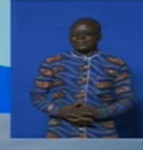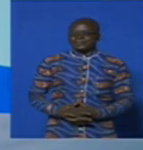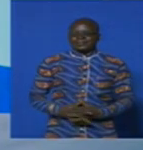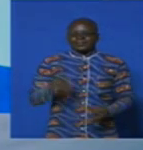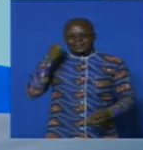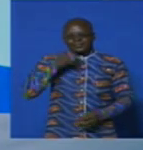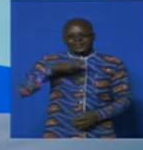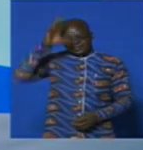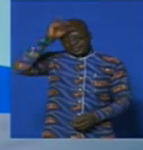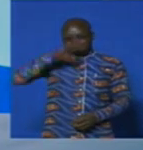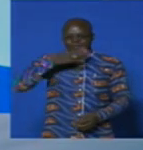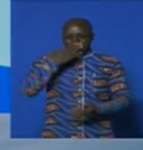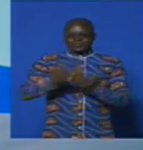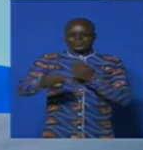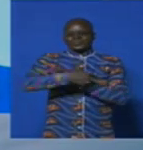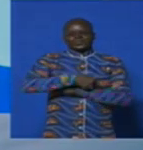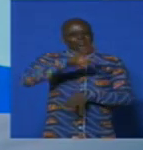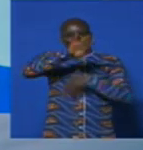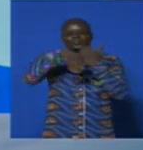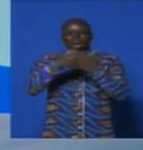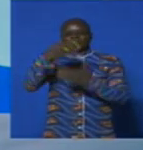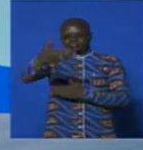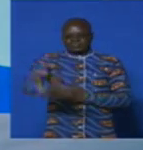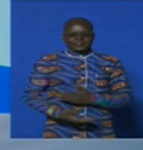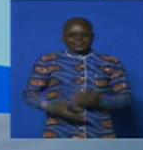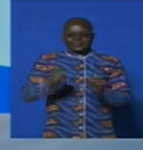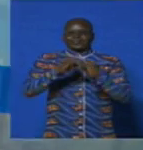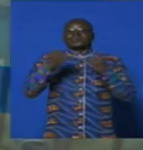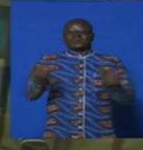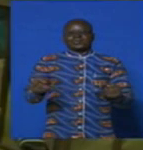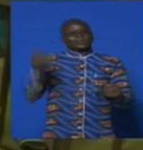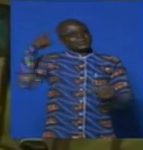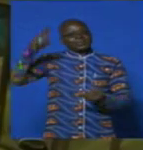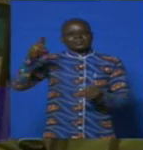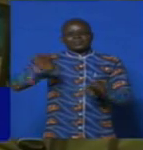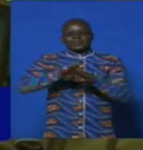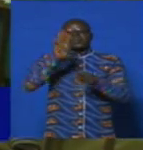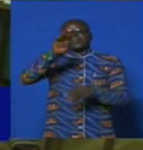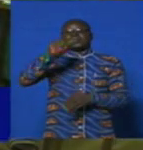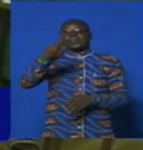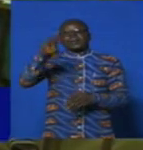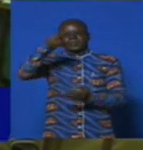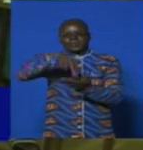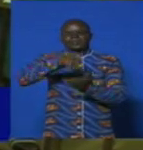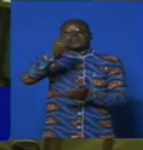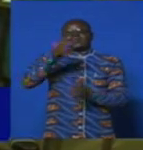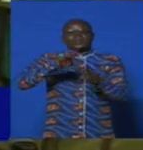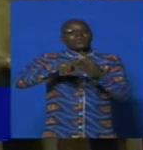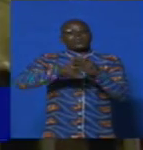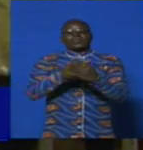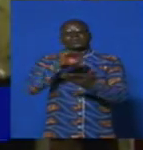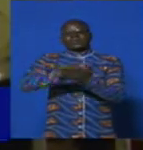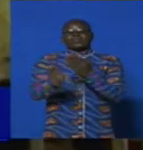Mesdames, Messieurs, bonjour à toutes et à tous. Bienvenue au journal. Le baccalauréat session 2018 a démarré ce matin sur toute l'étendue